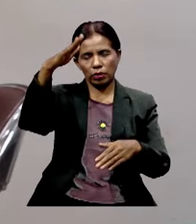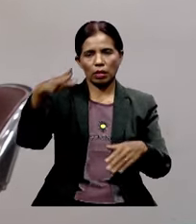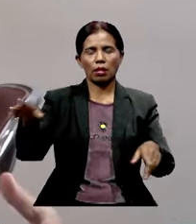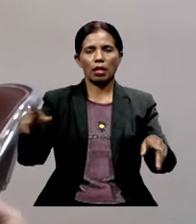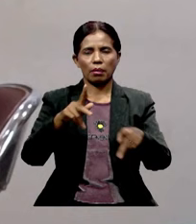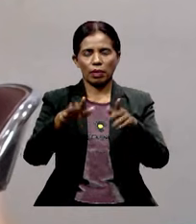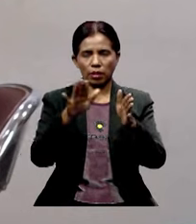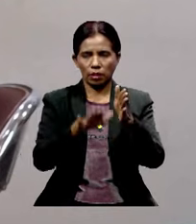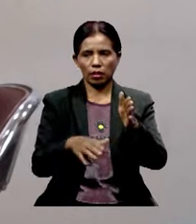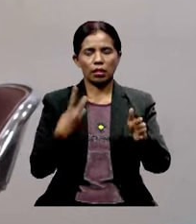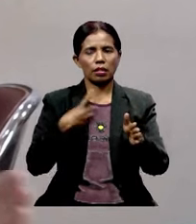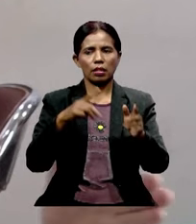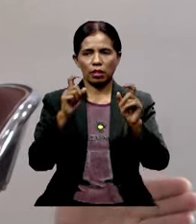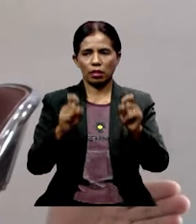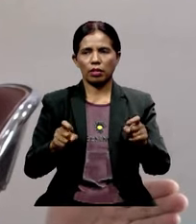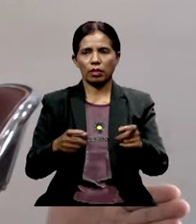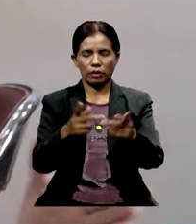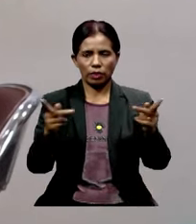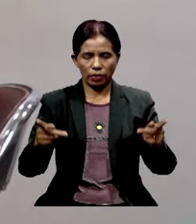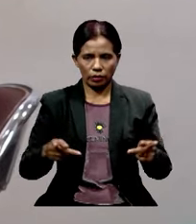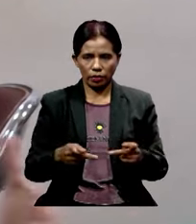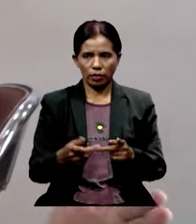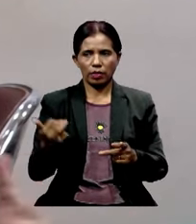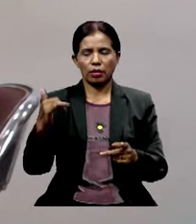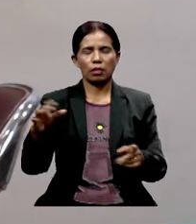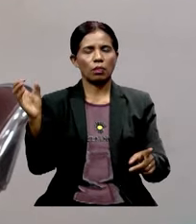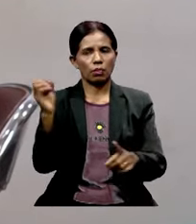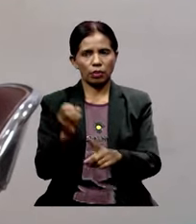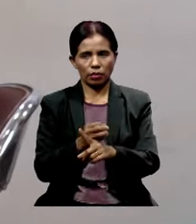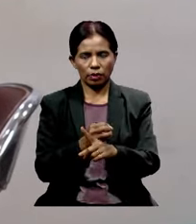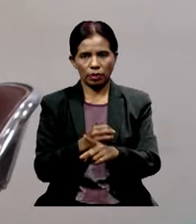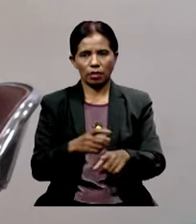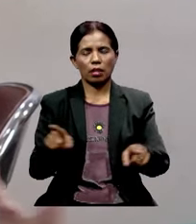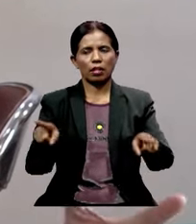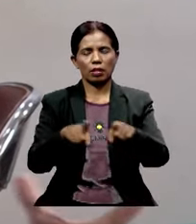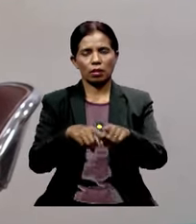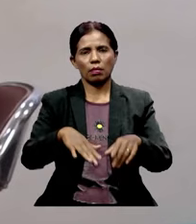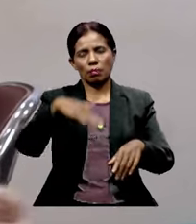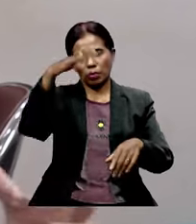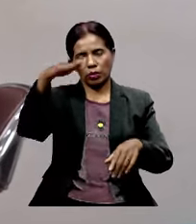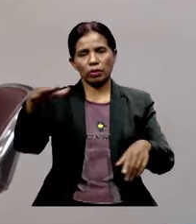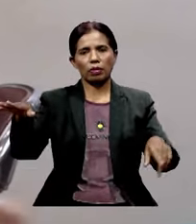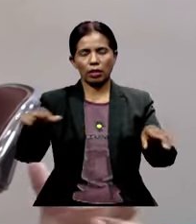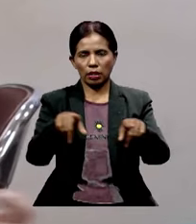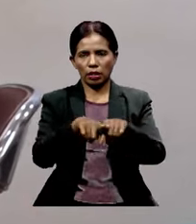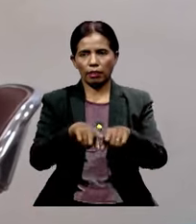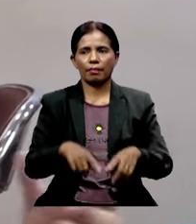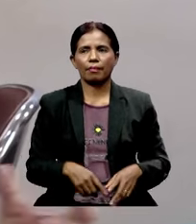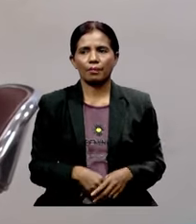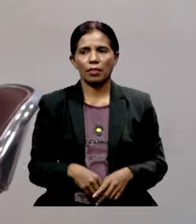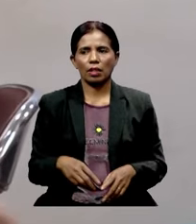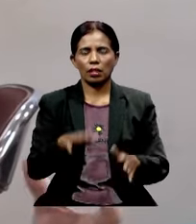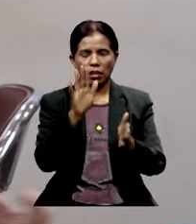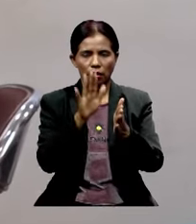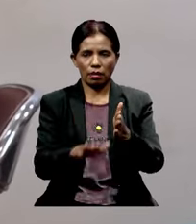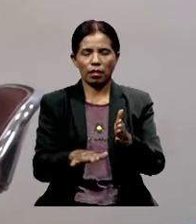ita tengi habadak, espasu vertikal ida, entre oportunidad la hanesa, entre bot sira hoki sira. Ine ma ita, tengi habadak